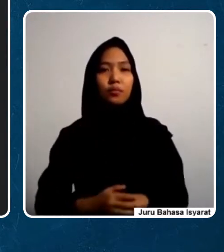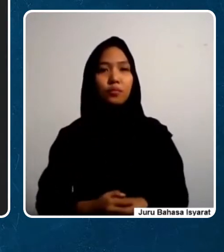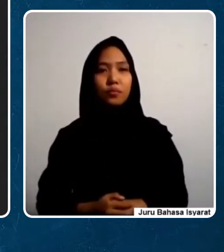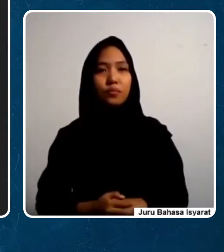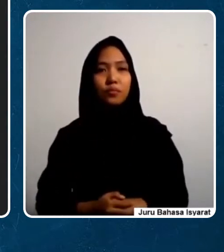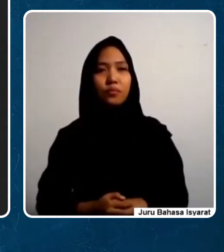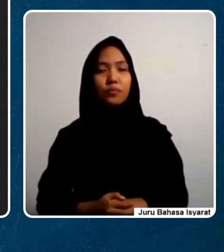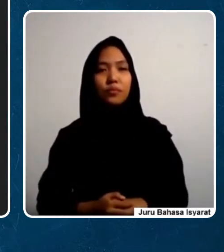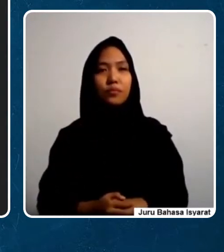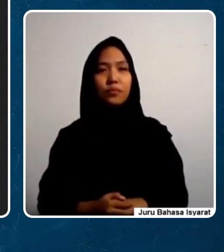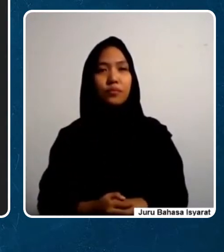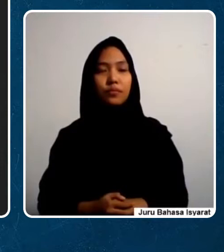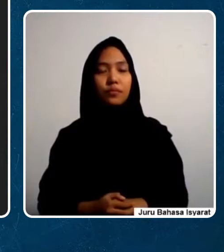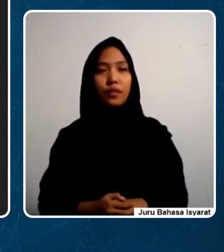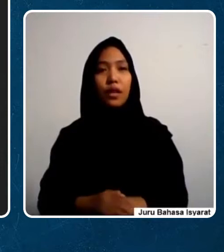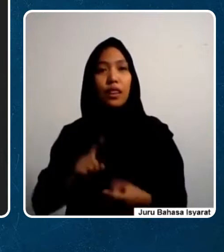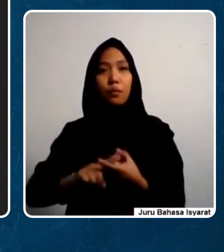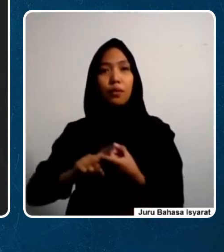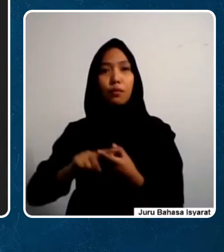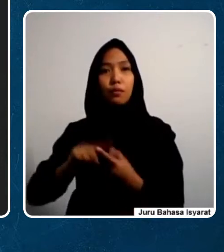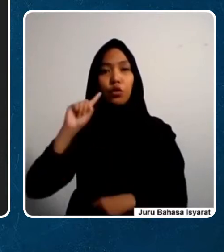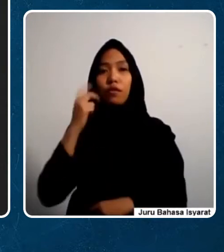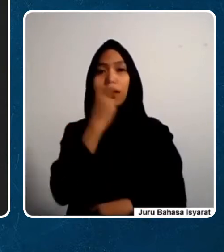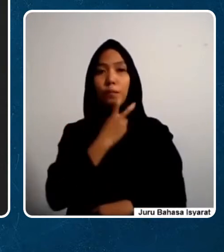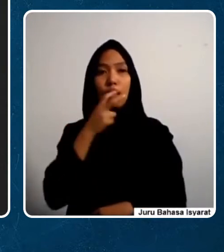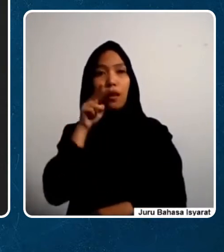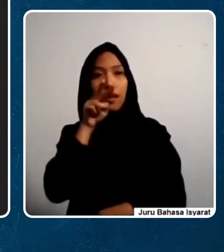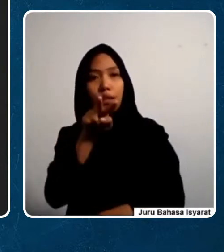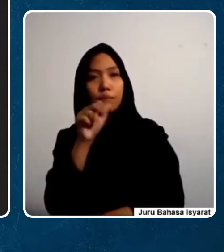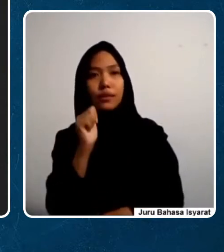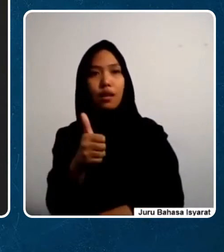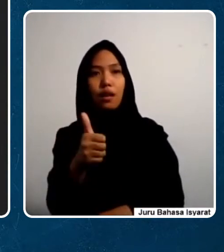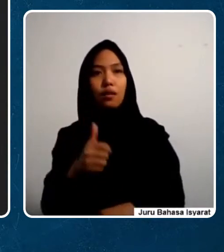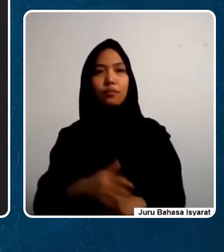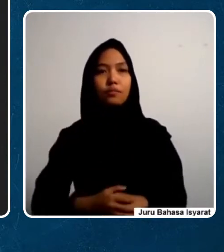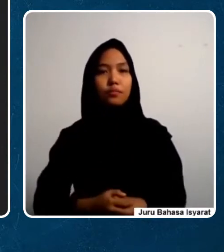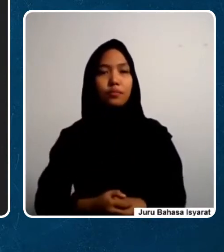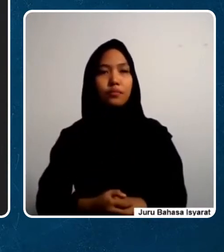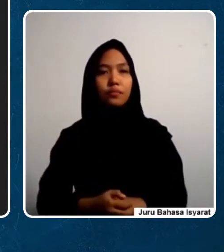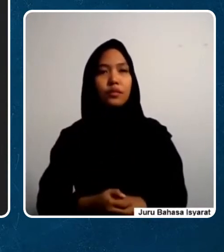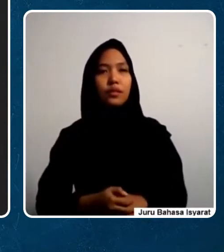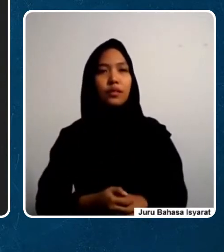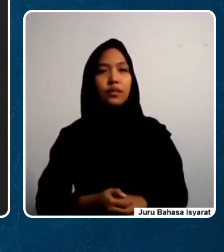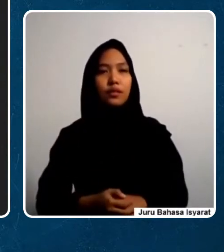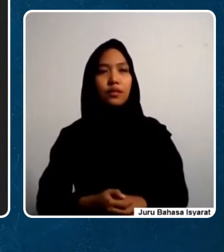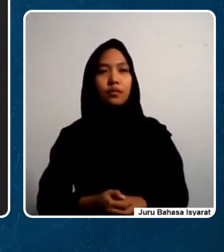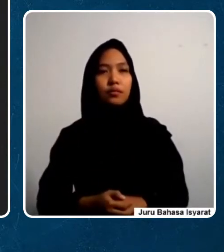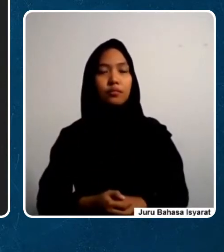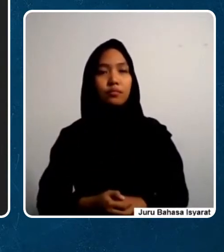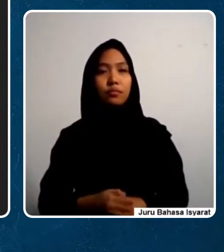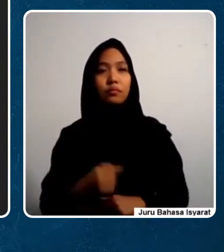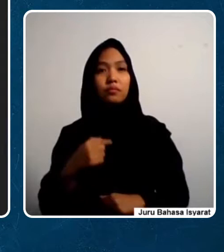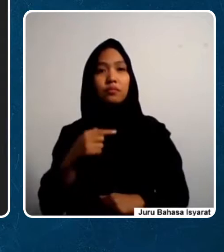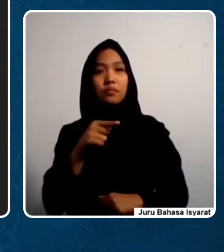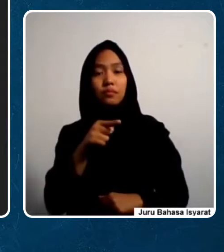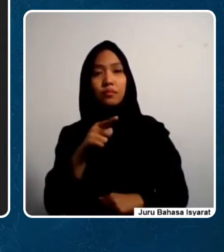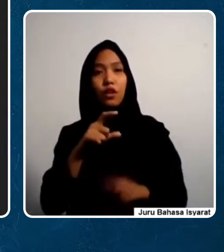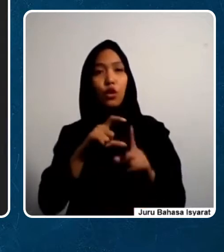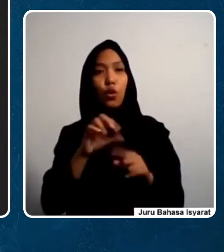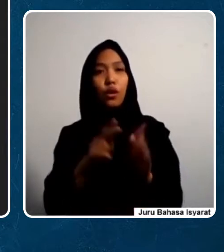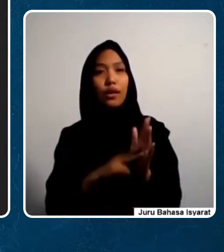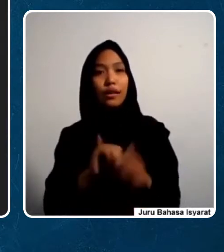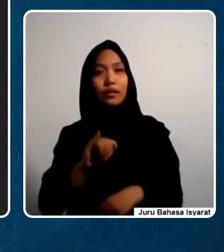masih bisa bahasa isyarat yang universal itu masih bisa. Jadi ada yang